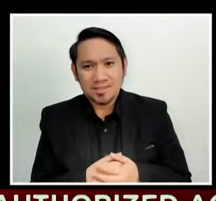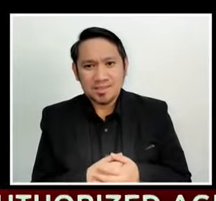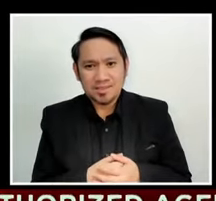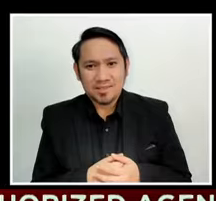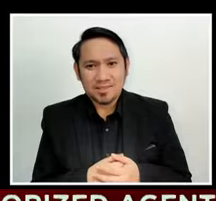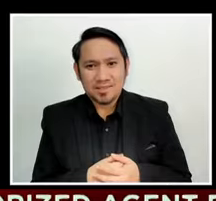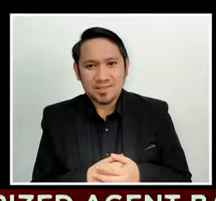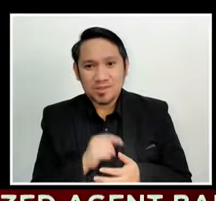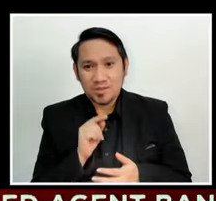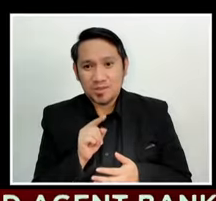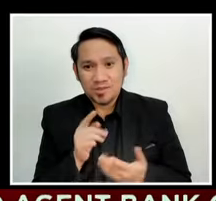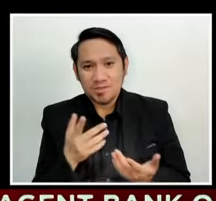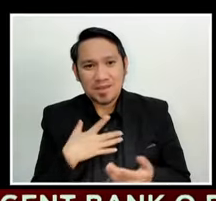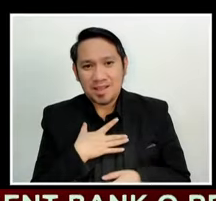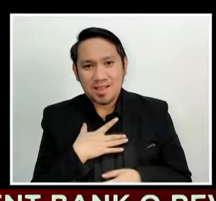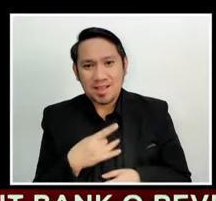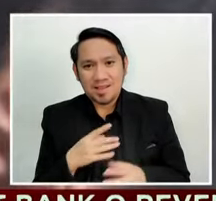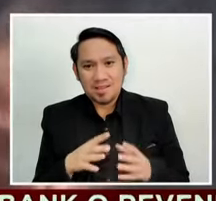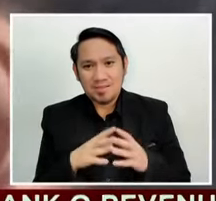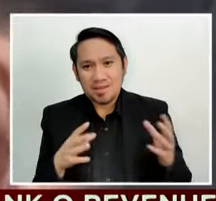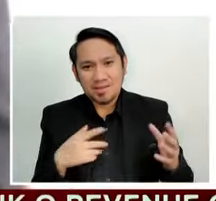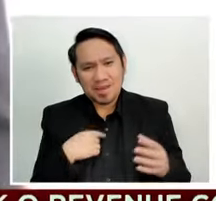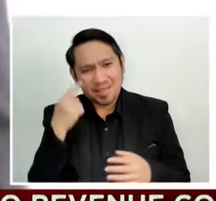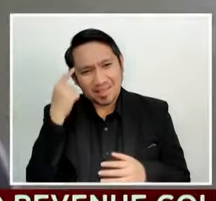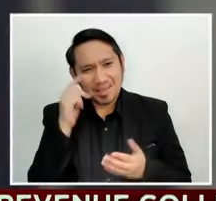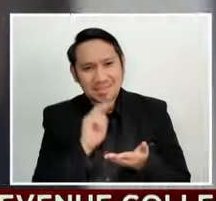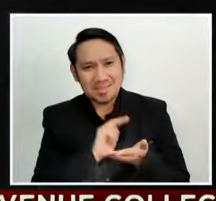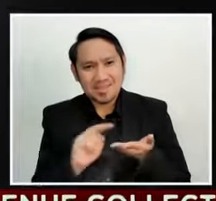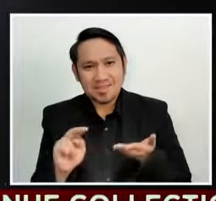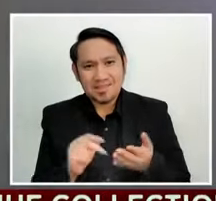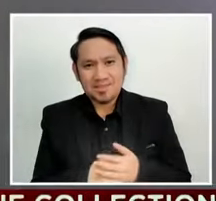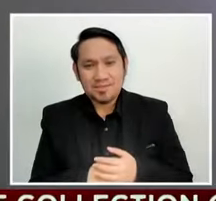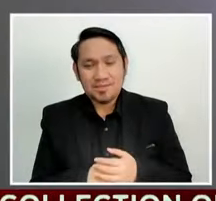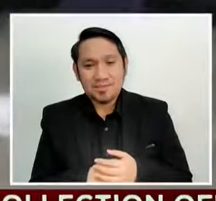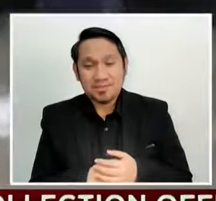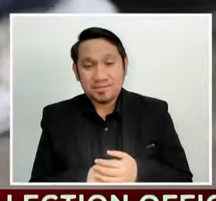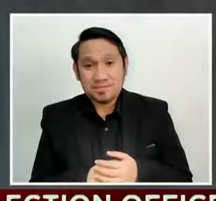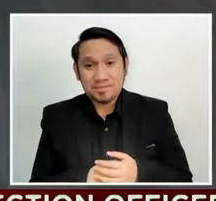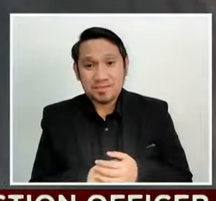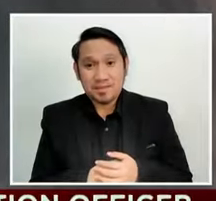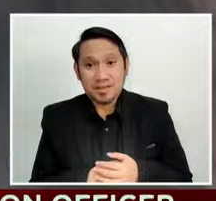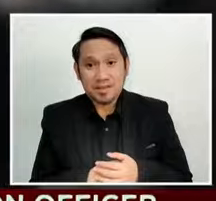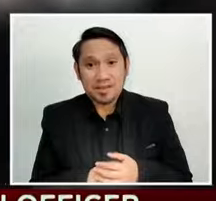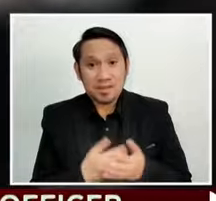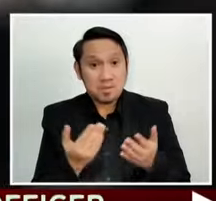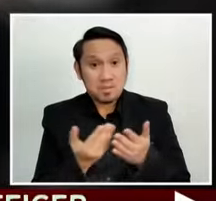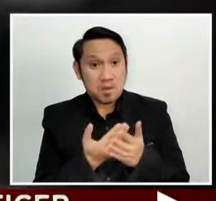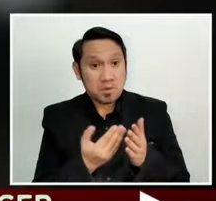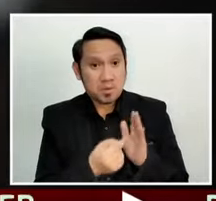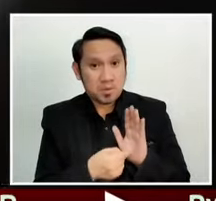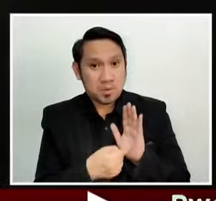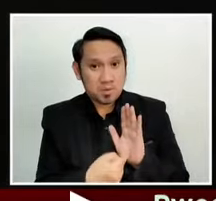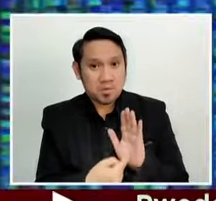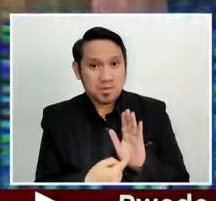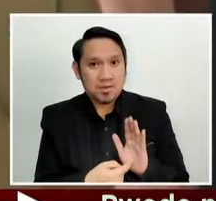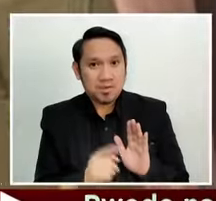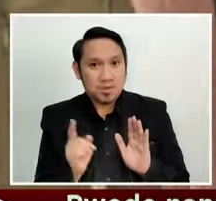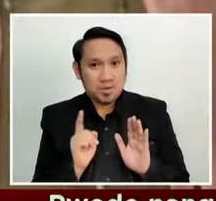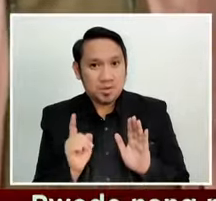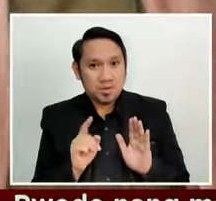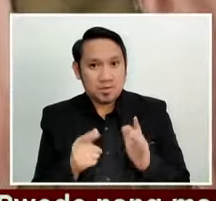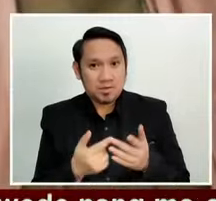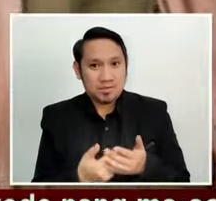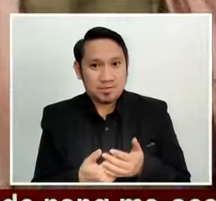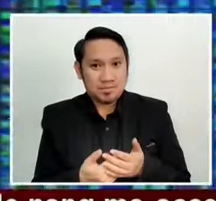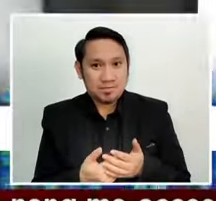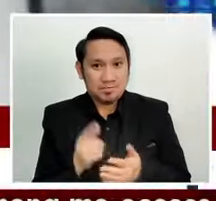Oh my gosh. Nice. I like it so much. I think it's so nice. Speaking of new look, ipinasilip na ng Dreamscape Entertainment ang look test ng